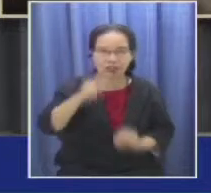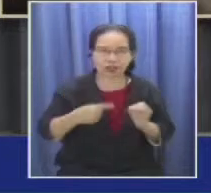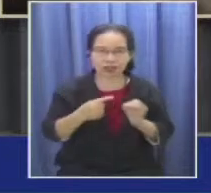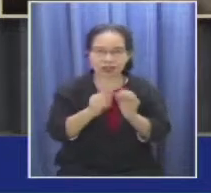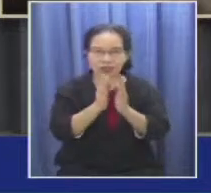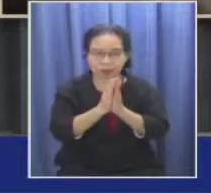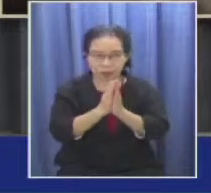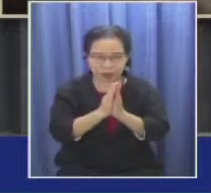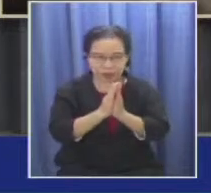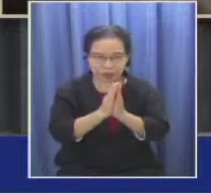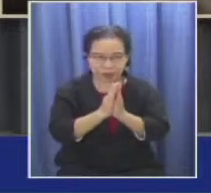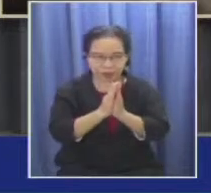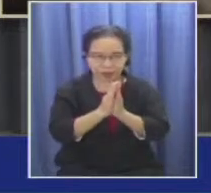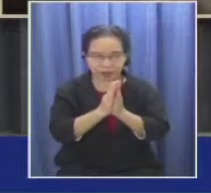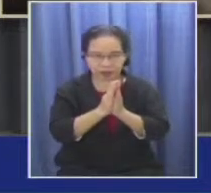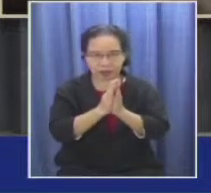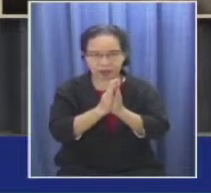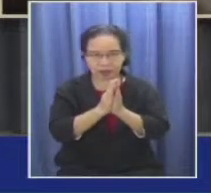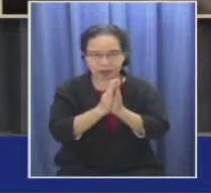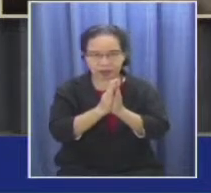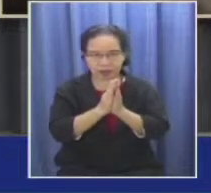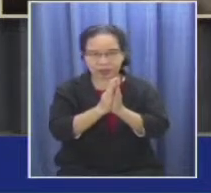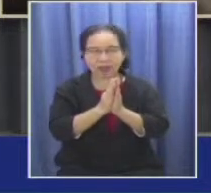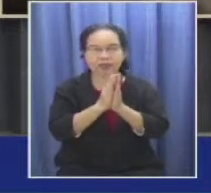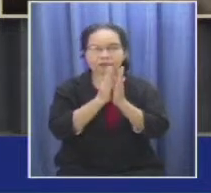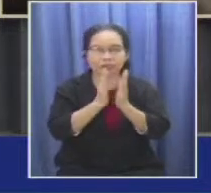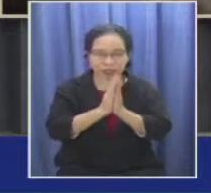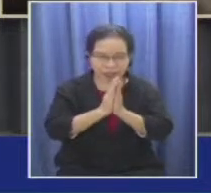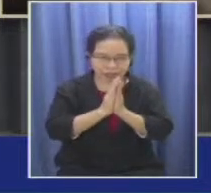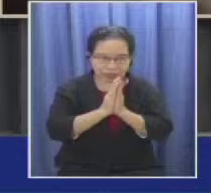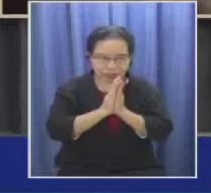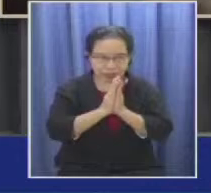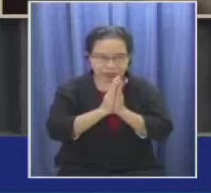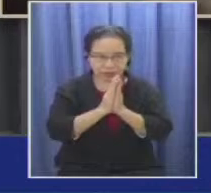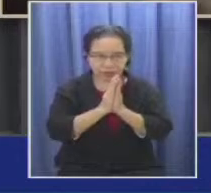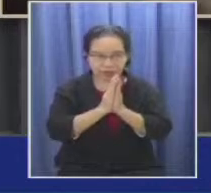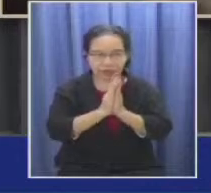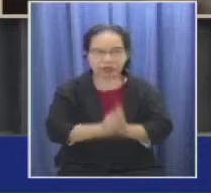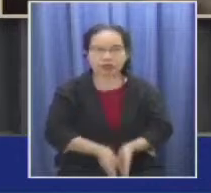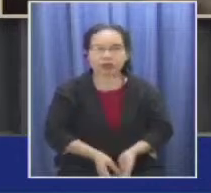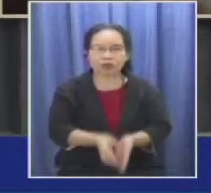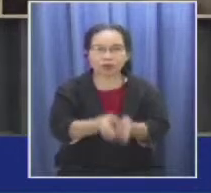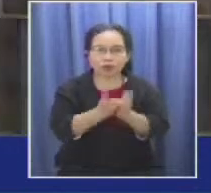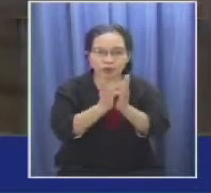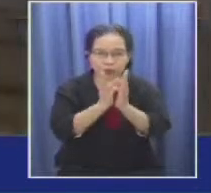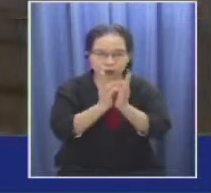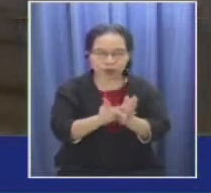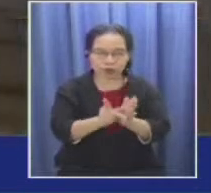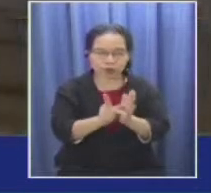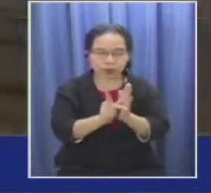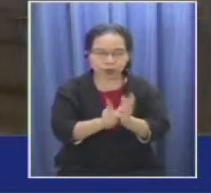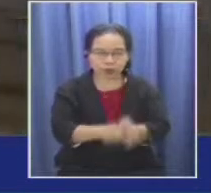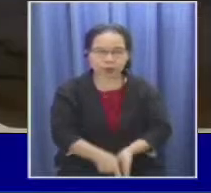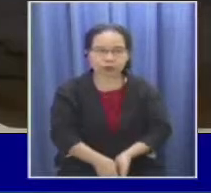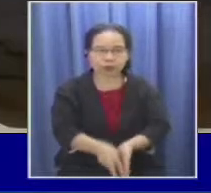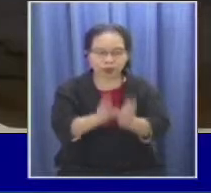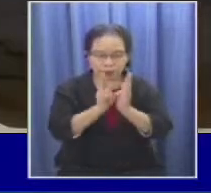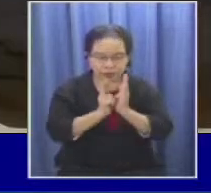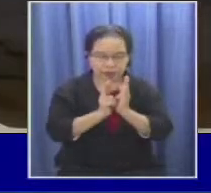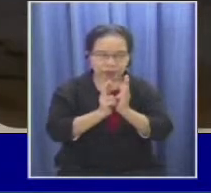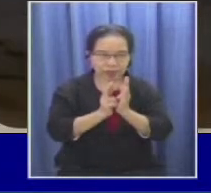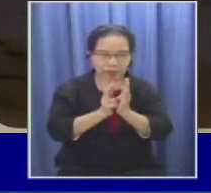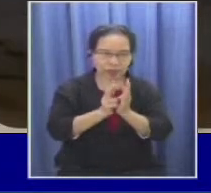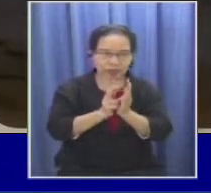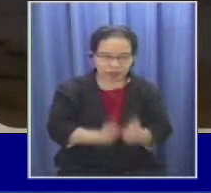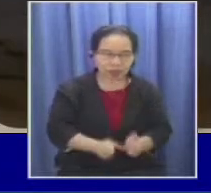omobompa yansa Awurade Yesu Kristo ansa na wobedidi odi ka bompa ye oda we Nyankopon ase ye no mo ne